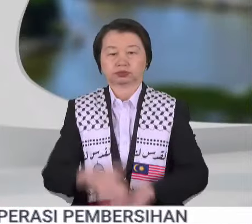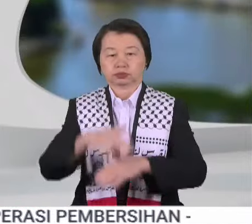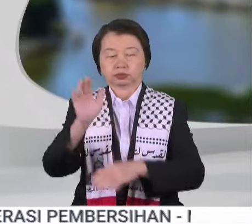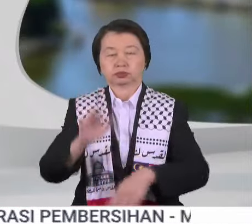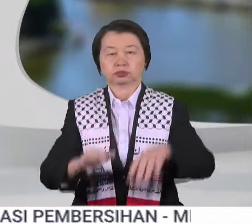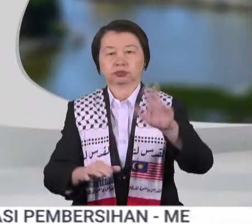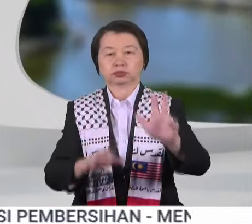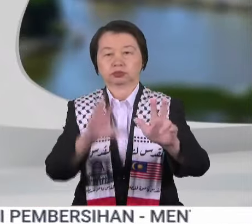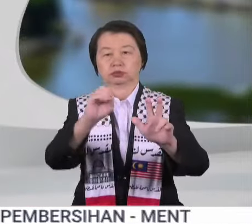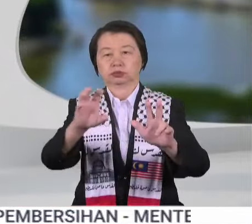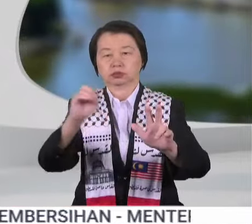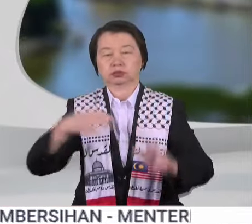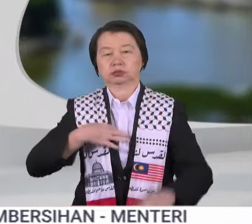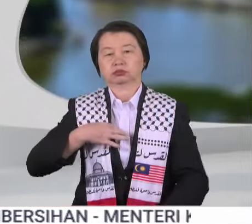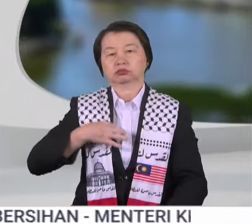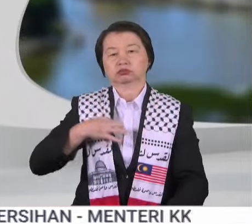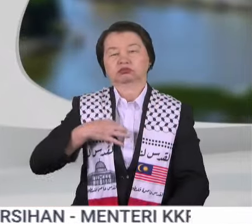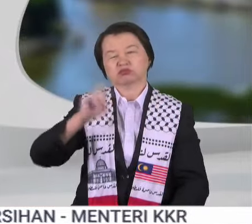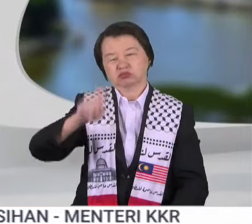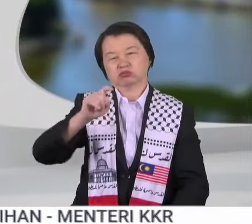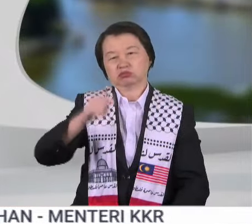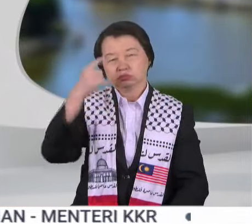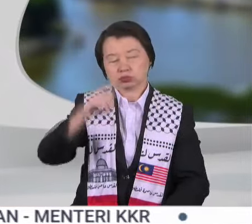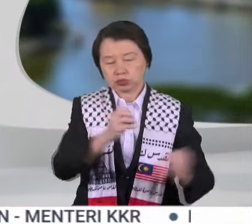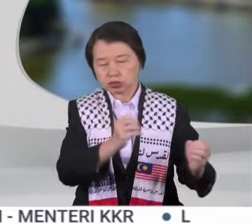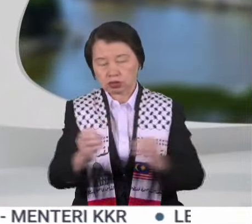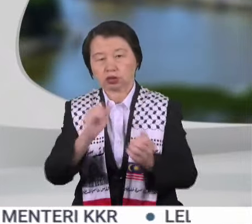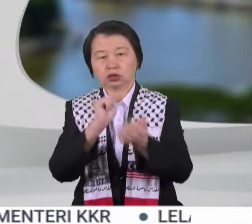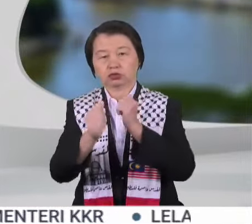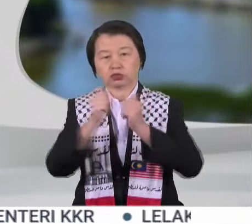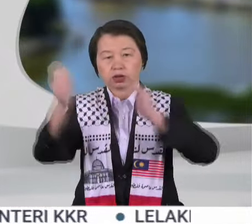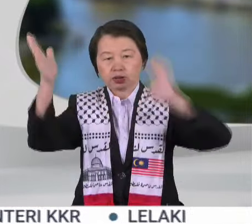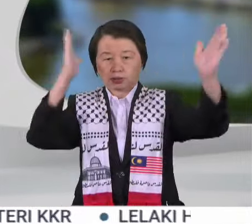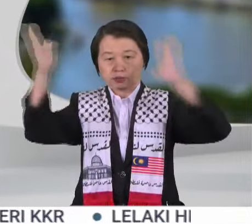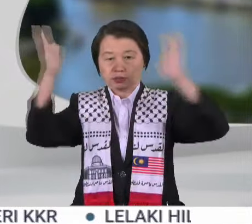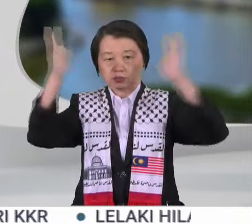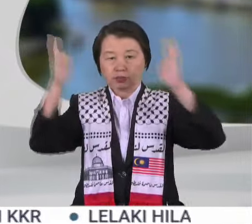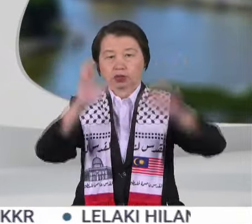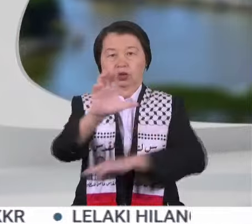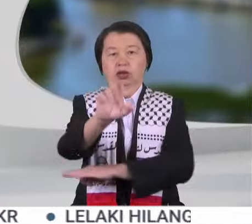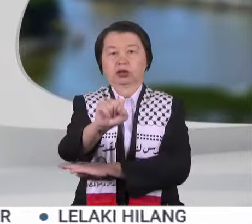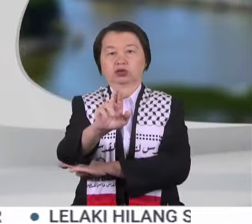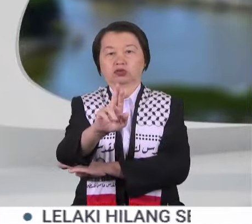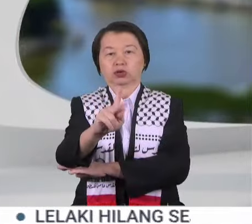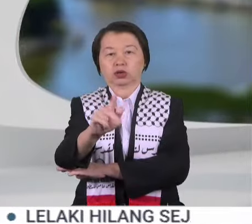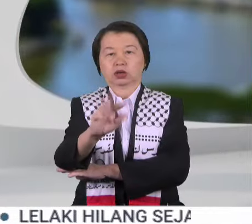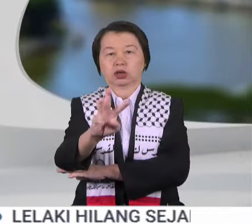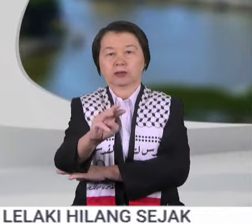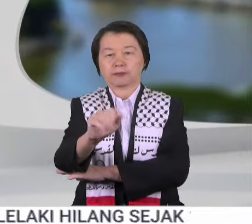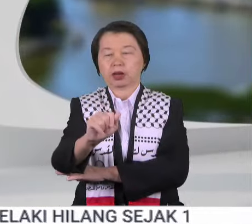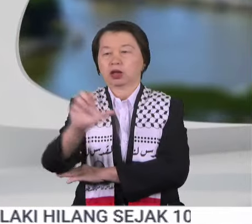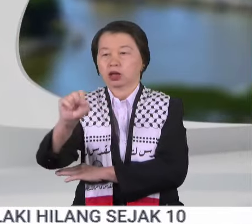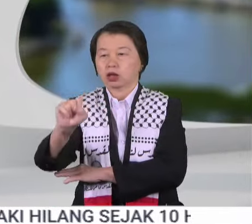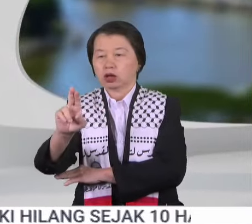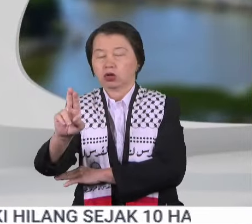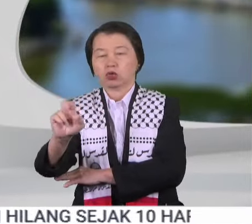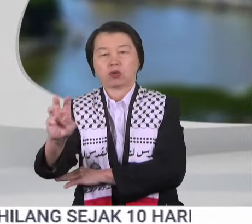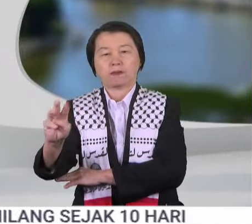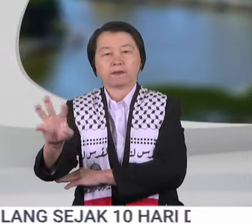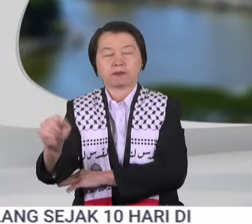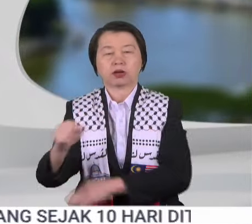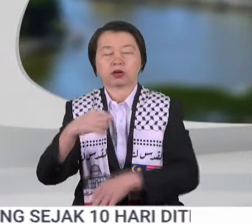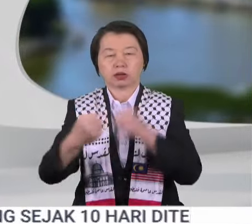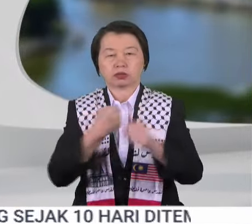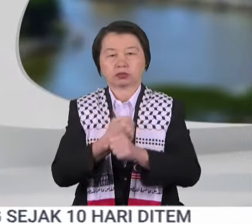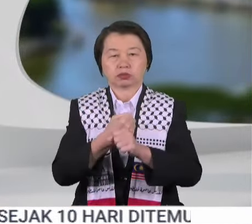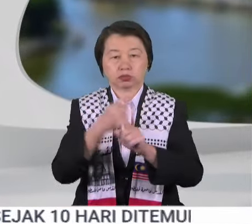lebih 700 sukarelawan diperlukan bagi penganjuran sukan Malaysia Sukma 2024 yang akan diadakan di Sarawak